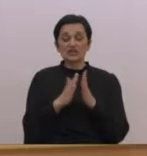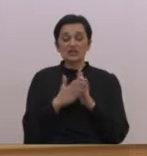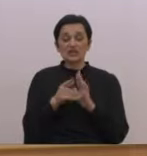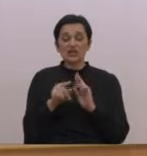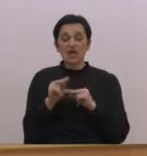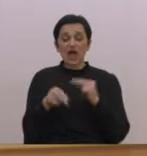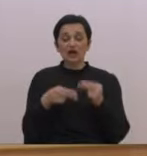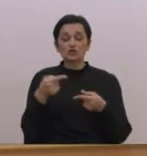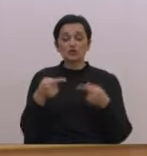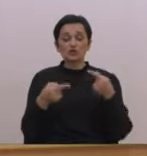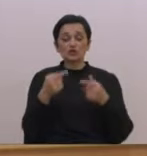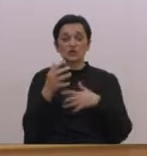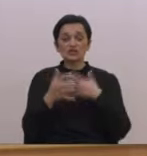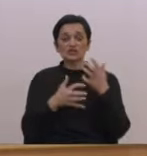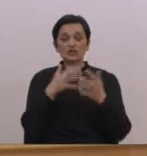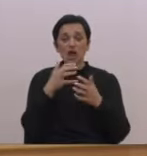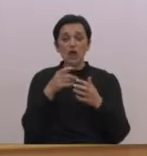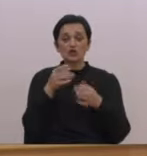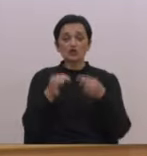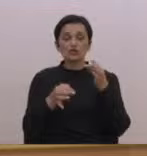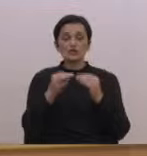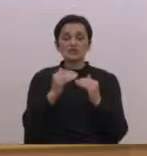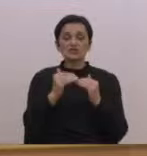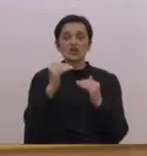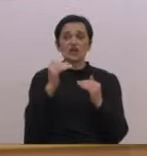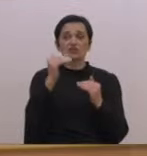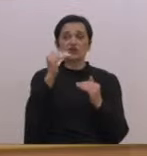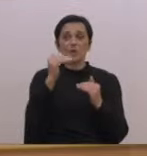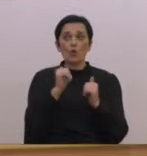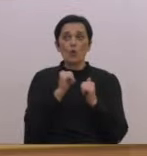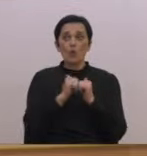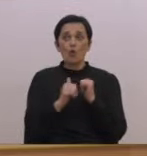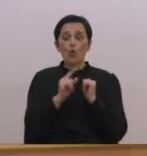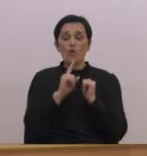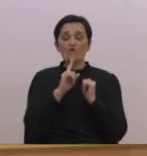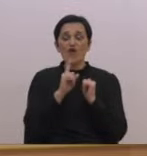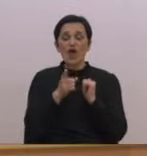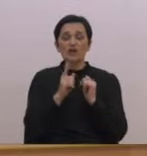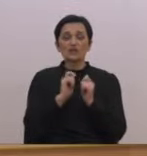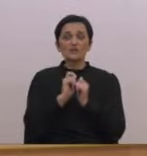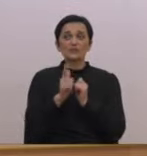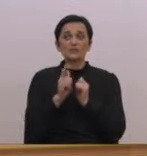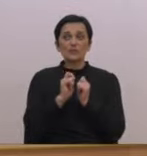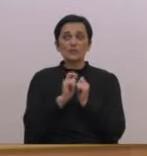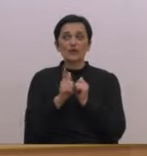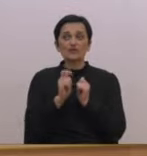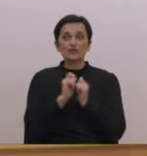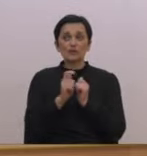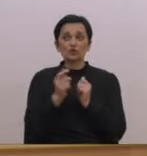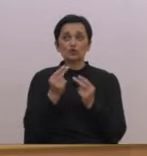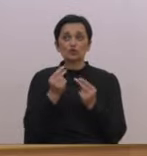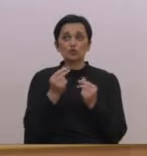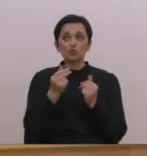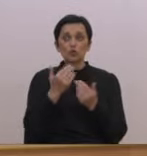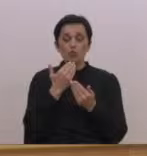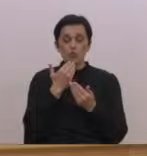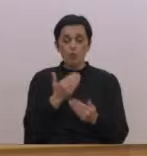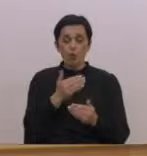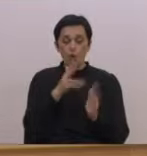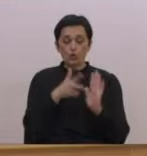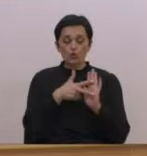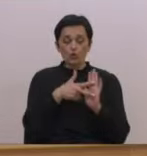Sada, Ohteba, Sada, Sada, Sada, Sada, Sada, Sada, Sada, Sada, Sada, Sada, Sada, Sada, Sada, Sada, Sada, Sada, Sada,